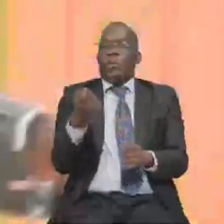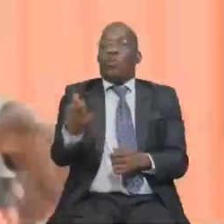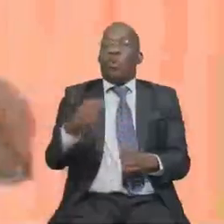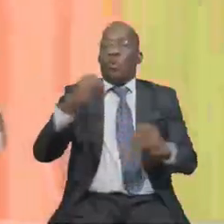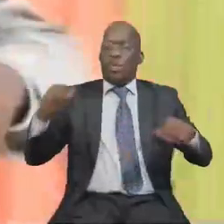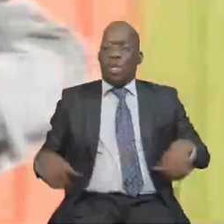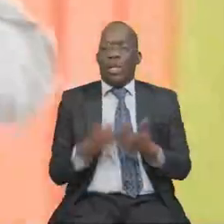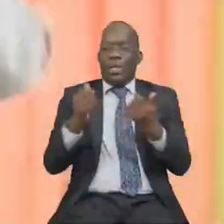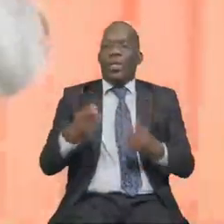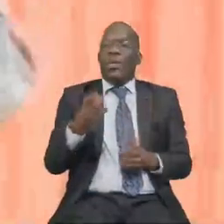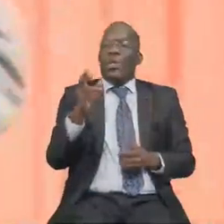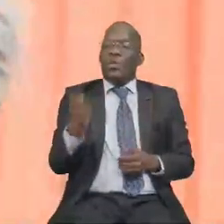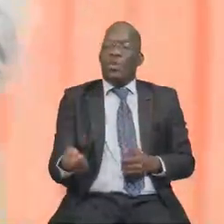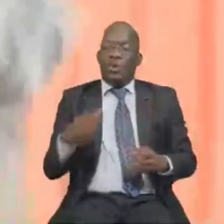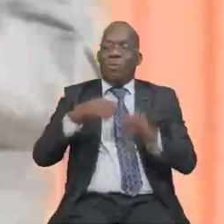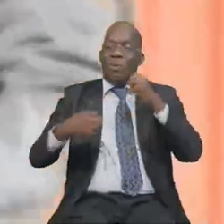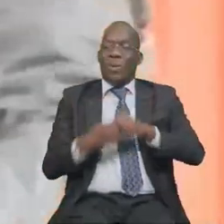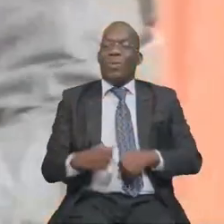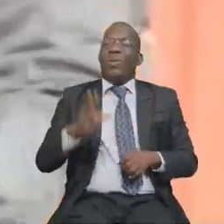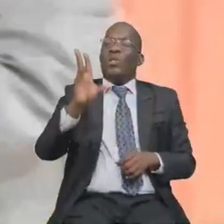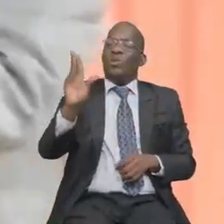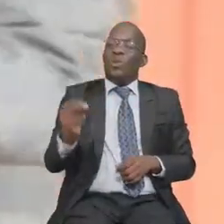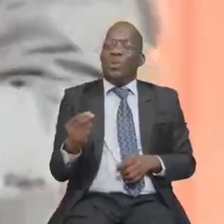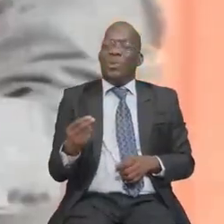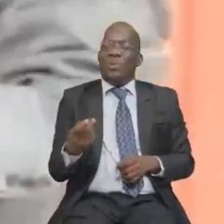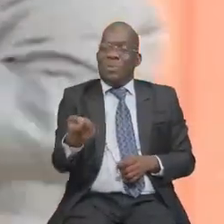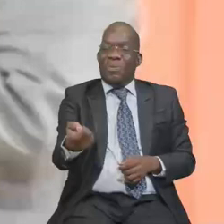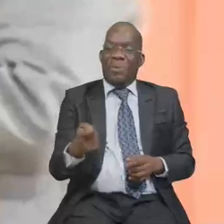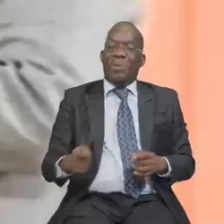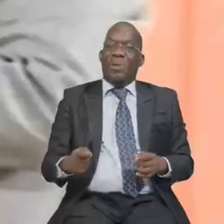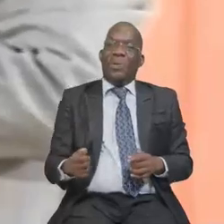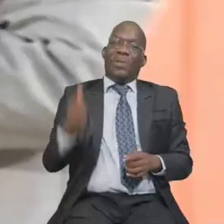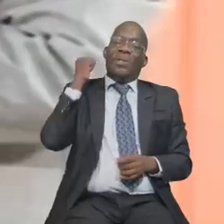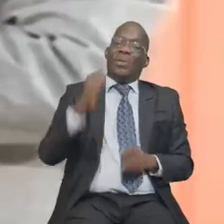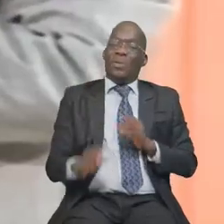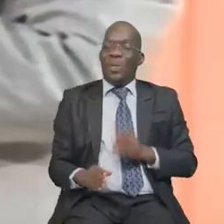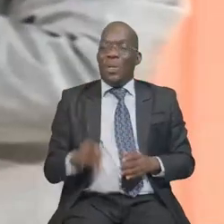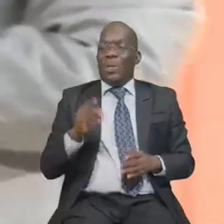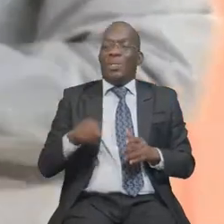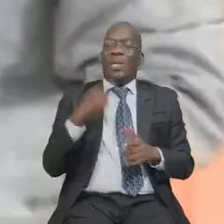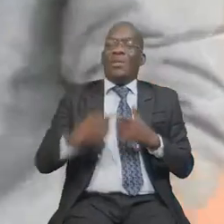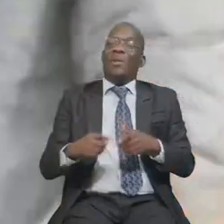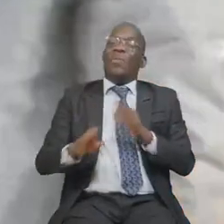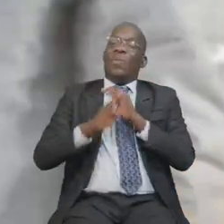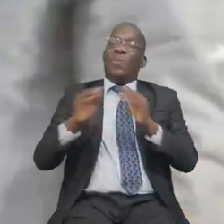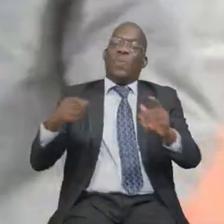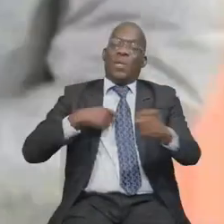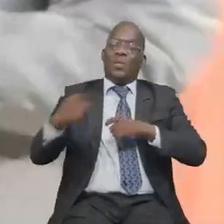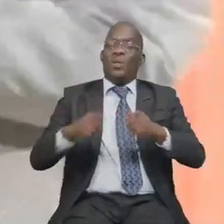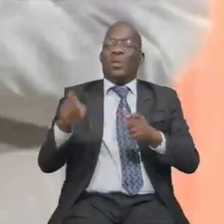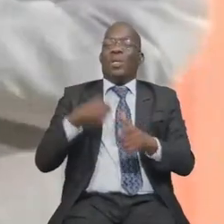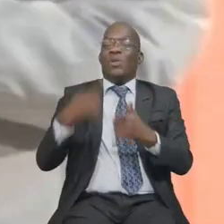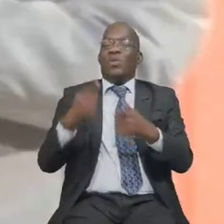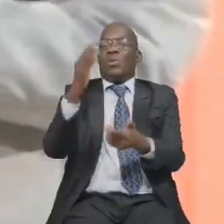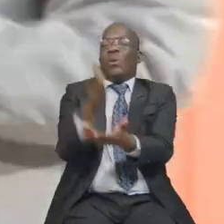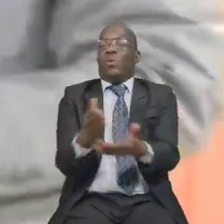difficulté, un peu de résistance, un peu d'opposition, un peu de persécution, alors tu te retractes dans ton coin. Ça ne marche pas